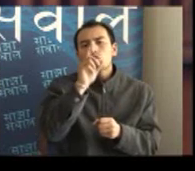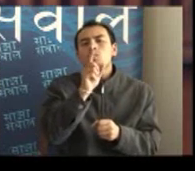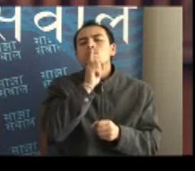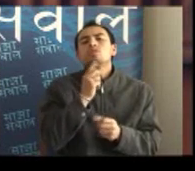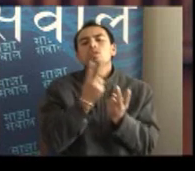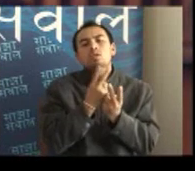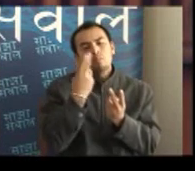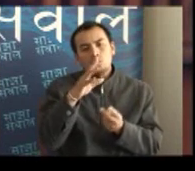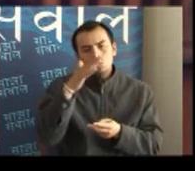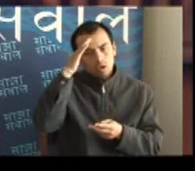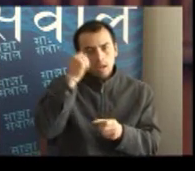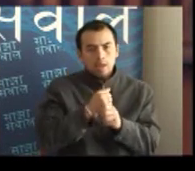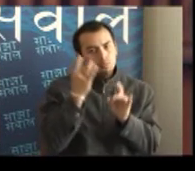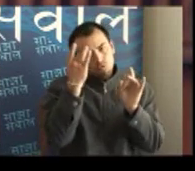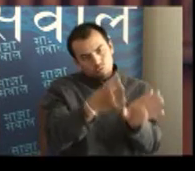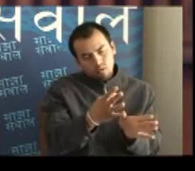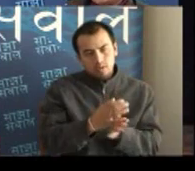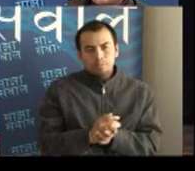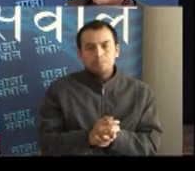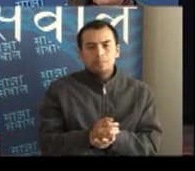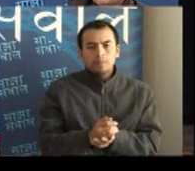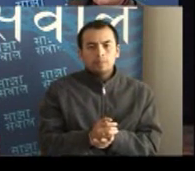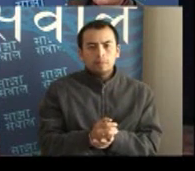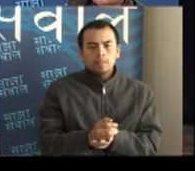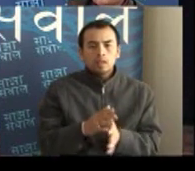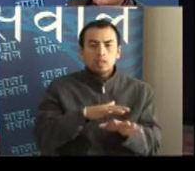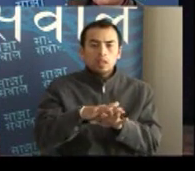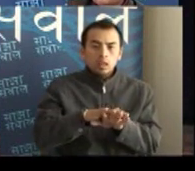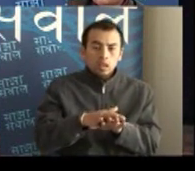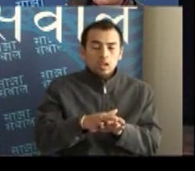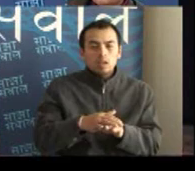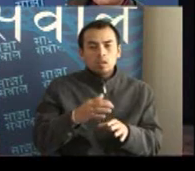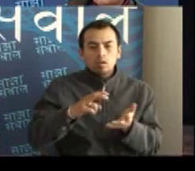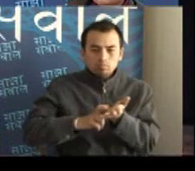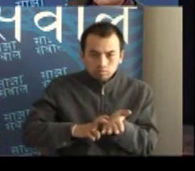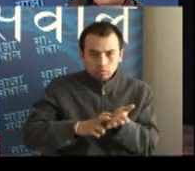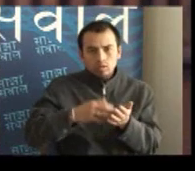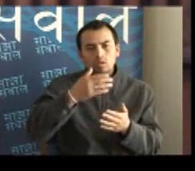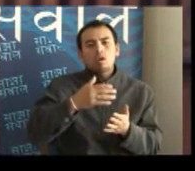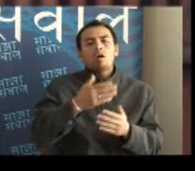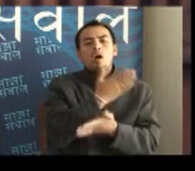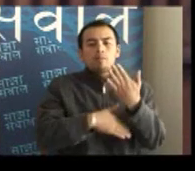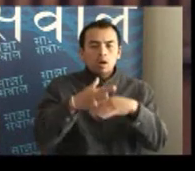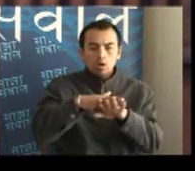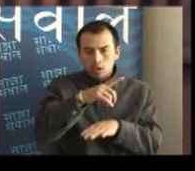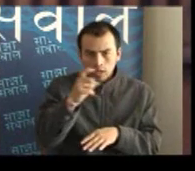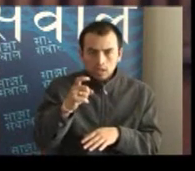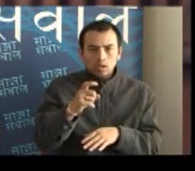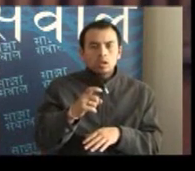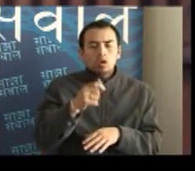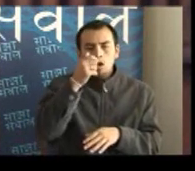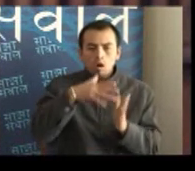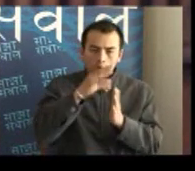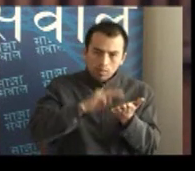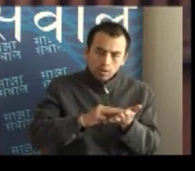8-10 वर्ष भयो सरकारी जागिर छोडेर बसेको, एकदम सिभियर बच्चाहरूको परिवारहरूलाई र यस्ता